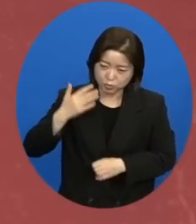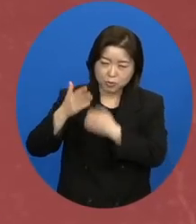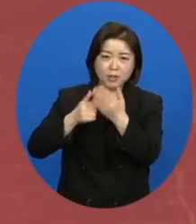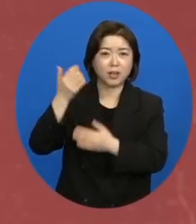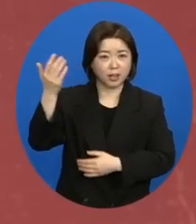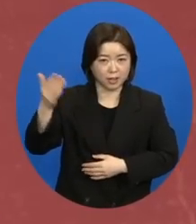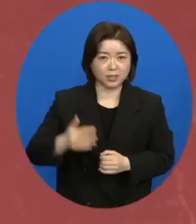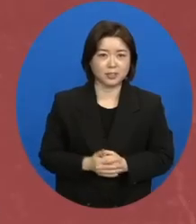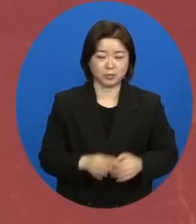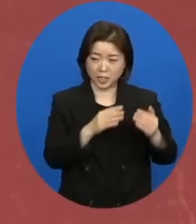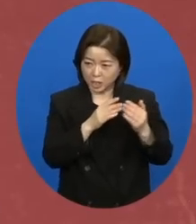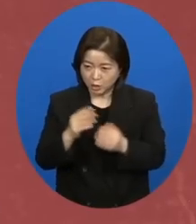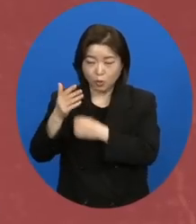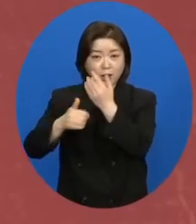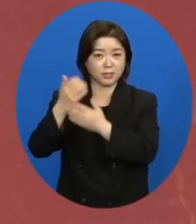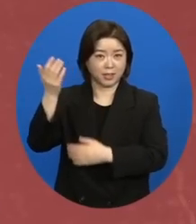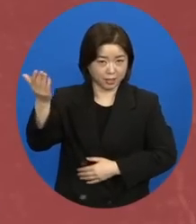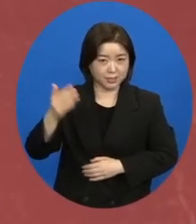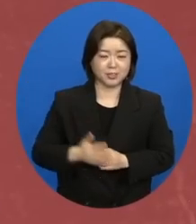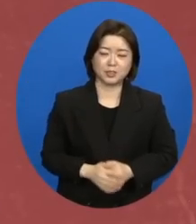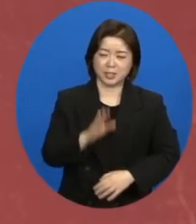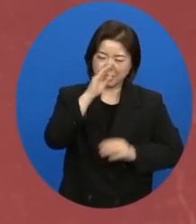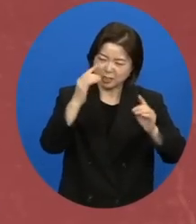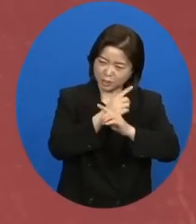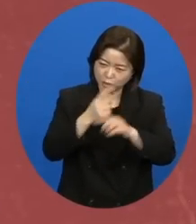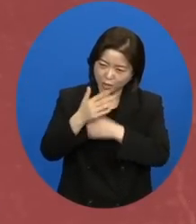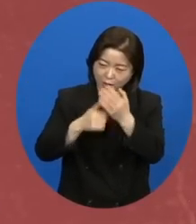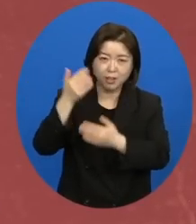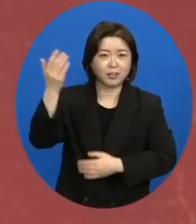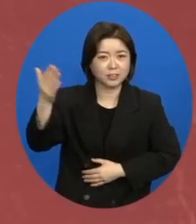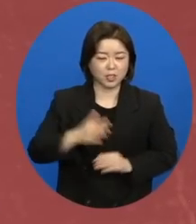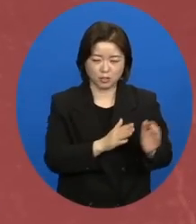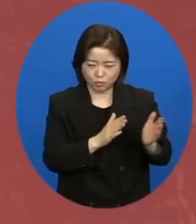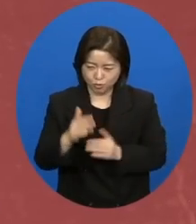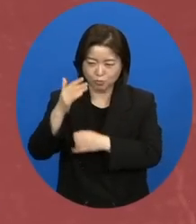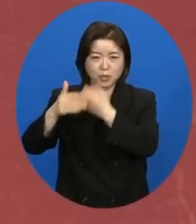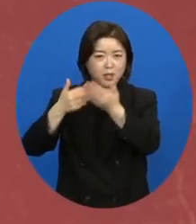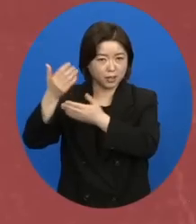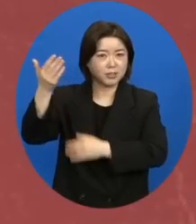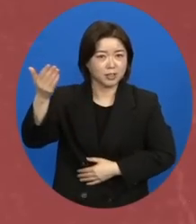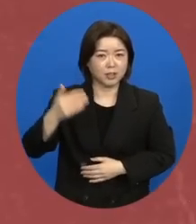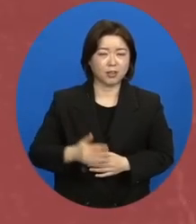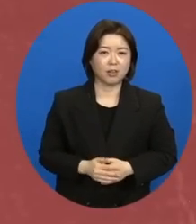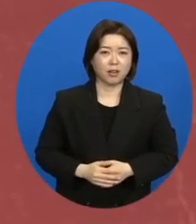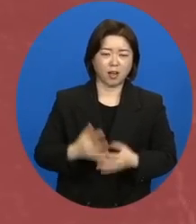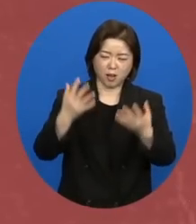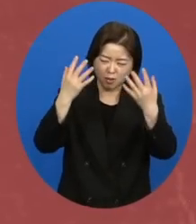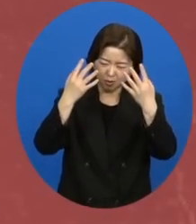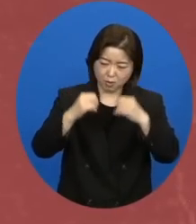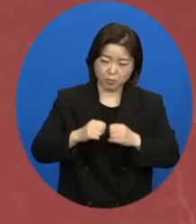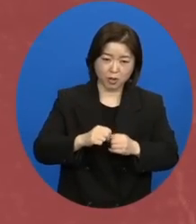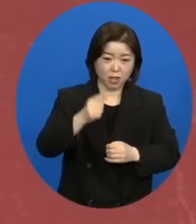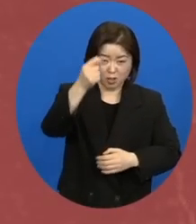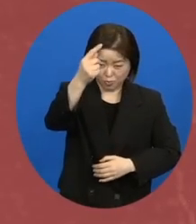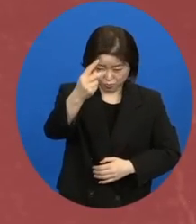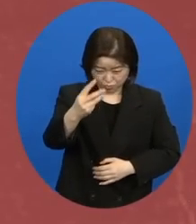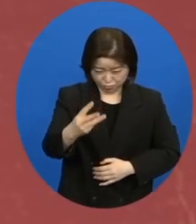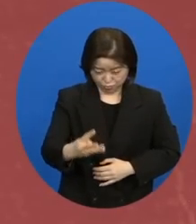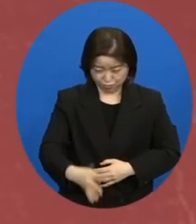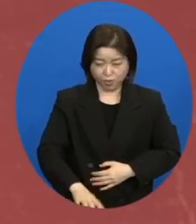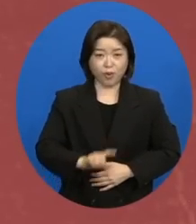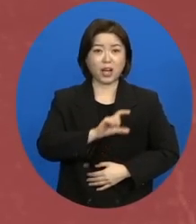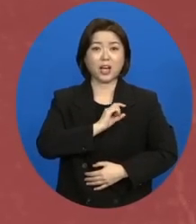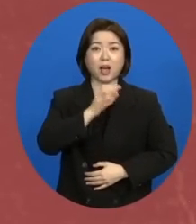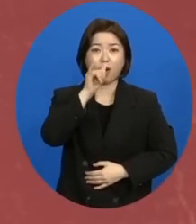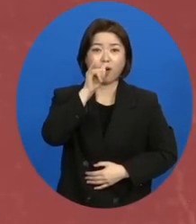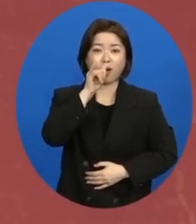하나님이시죠? 인도하신 하나님이시죠? 치유하신 하나님이시죠? 준비하신 하나님? 엄청나게 서른 몇 가지 하나님의 이름을